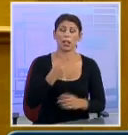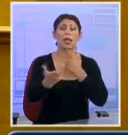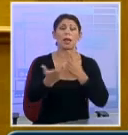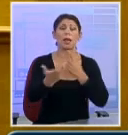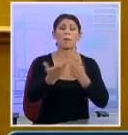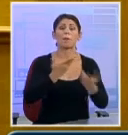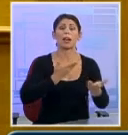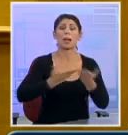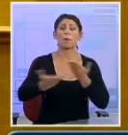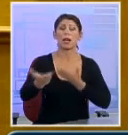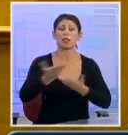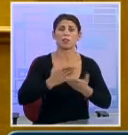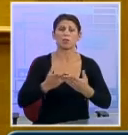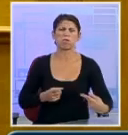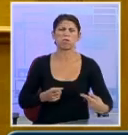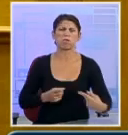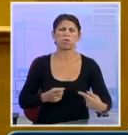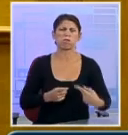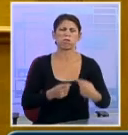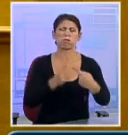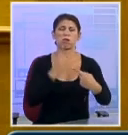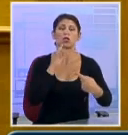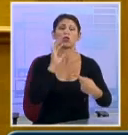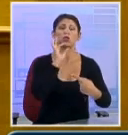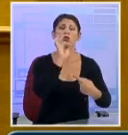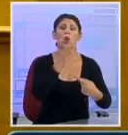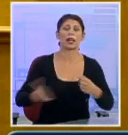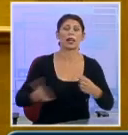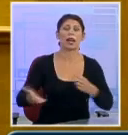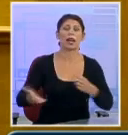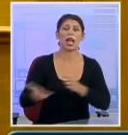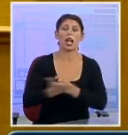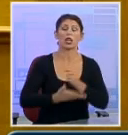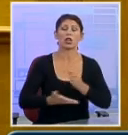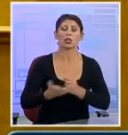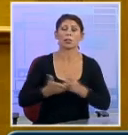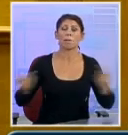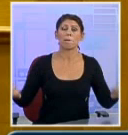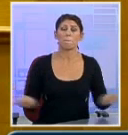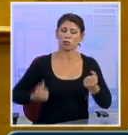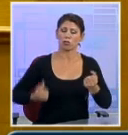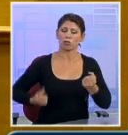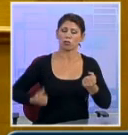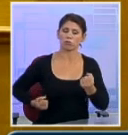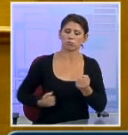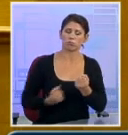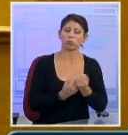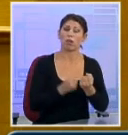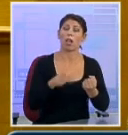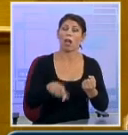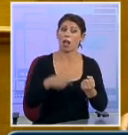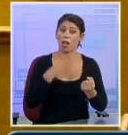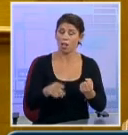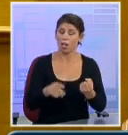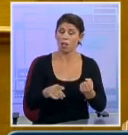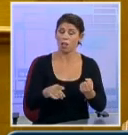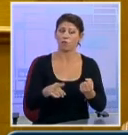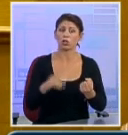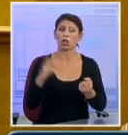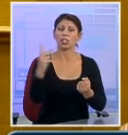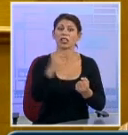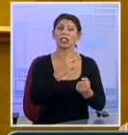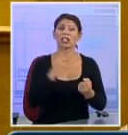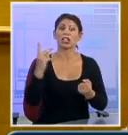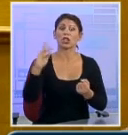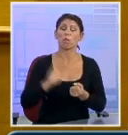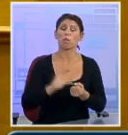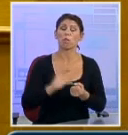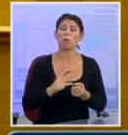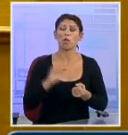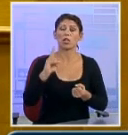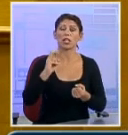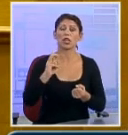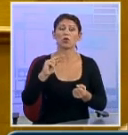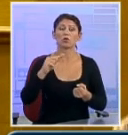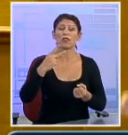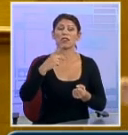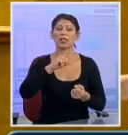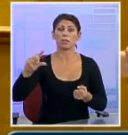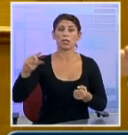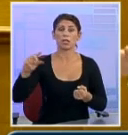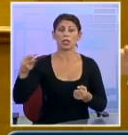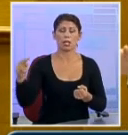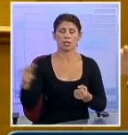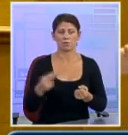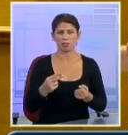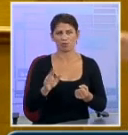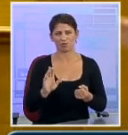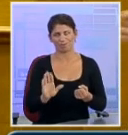ευρώ. Λοιπόν, και αυτό να τελειώνει το παραμύθι. Η μόνη σας επιτυχία στον αγροτικό τομέα είναι ότι χάσατε τεράστιους